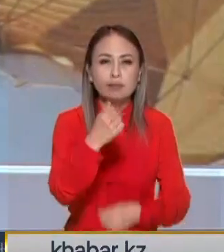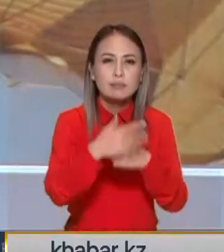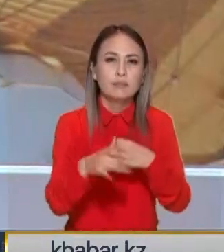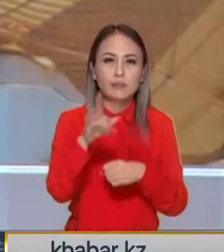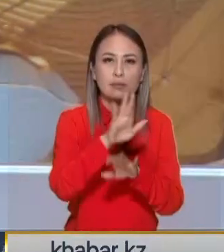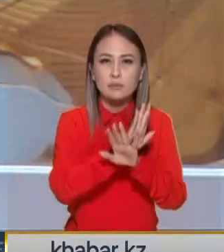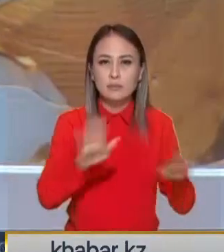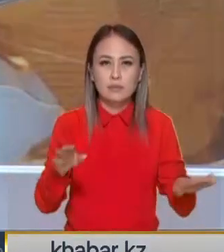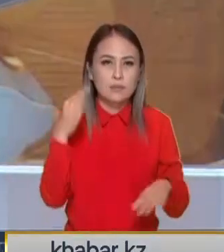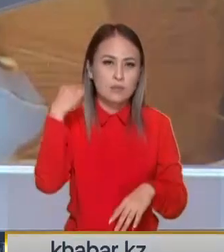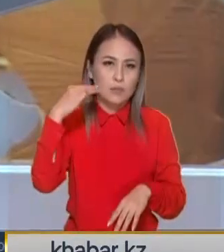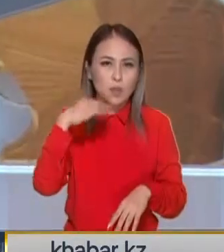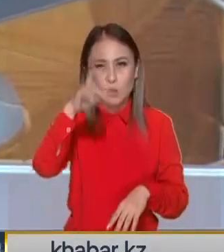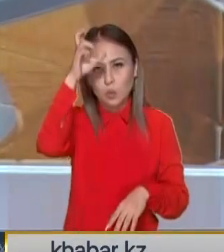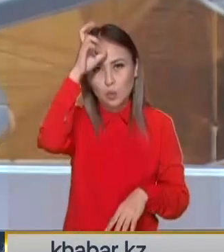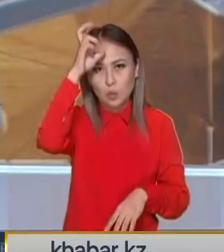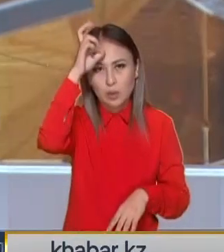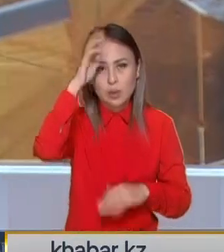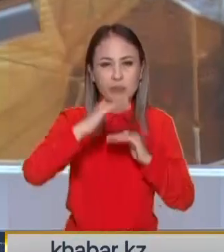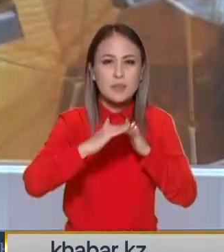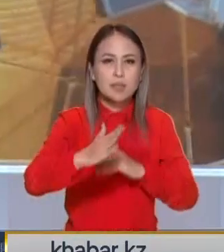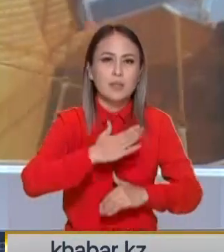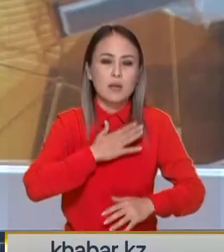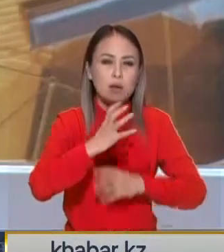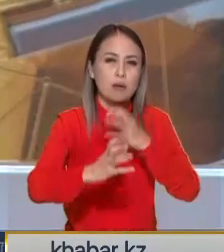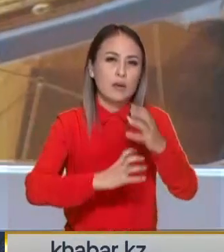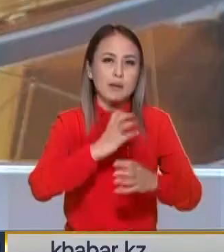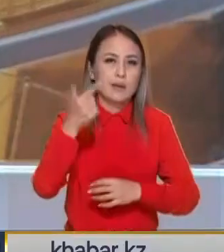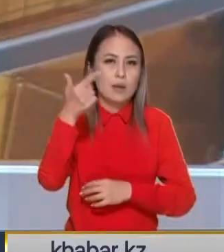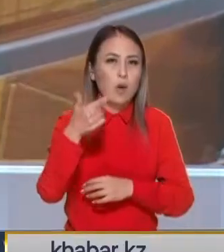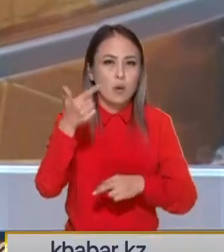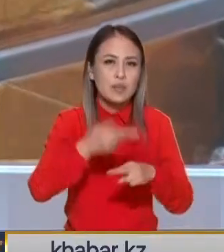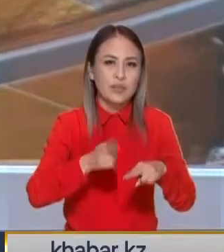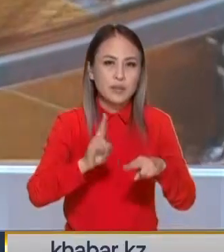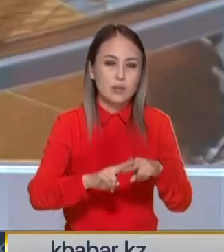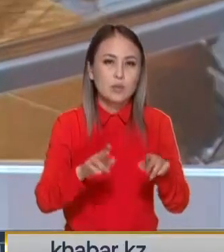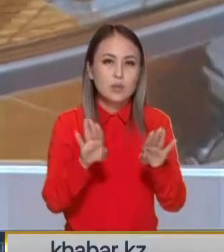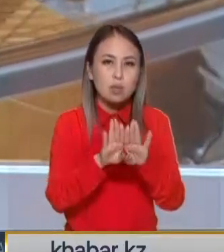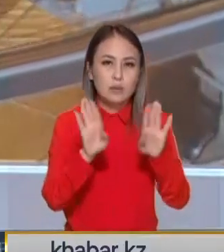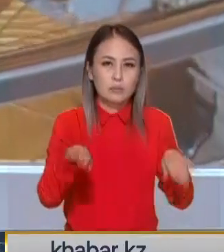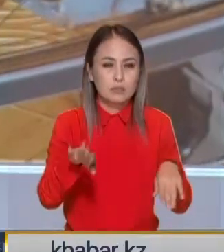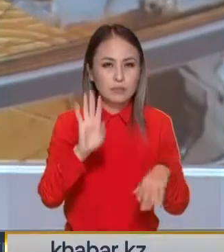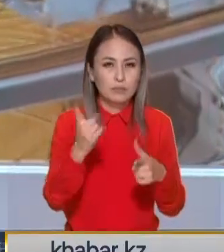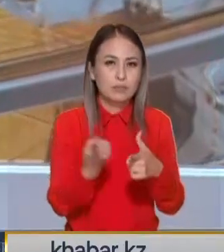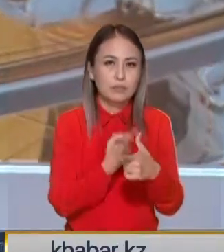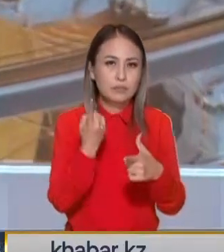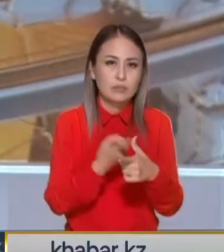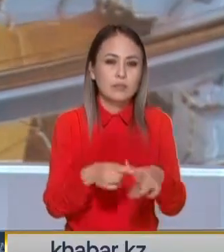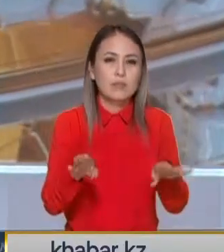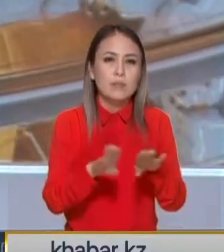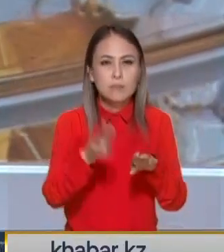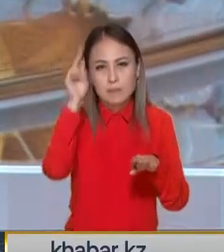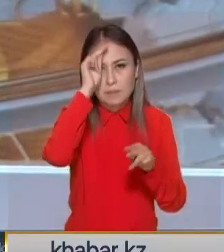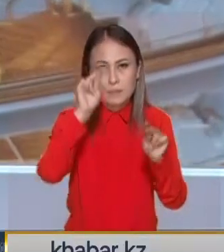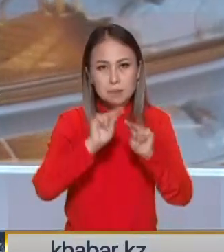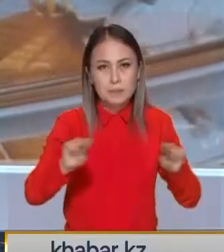Орталық Азия емес, Түркістан. Түркия бізді географиялық өңірді ендік әрі осылай атамақ. Бұл туралы осы